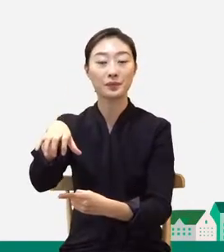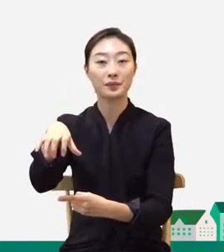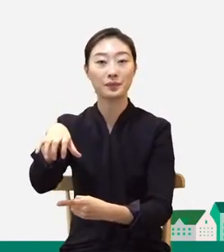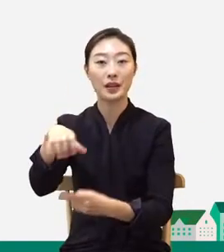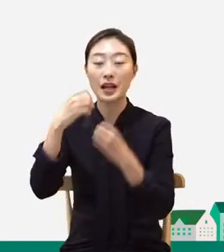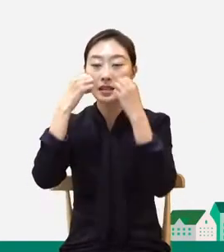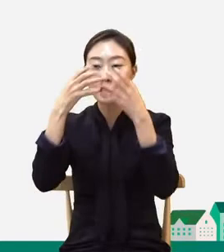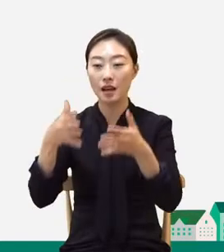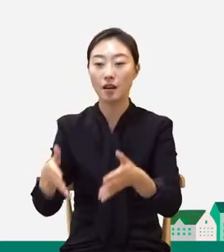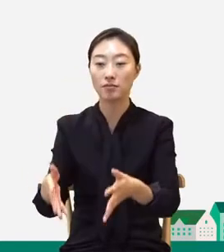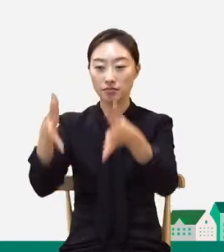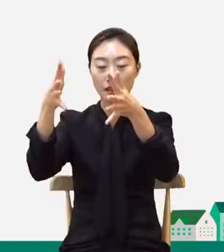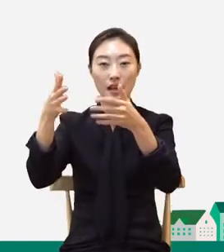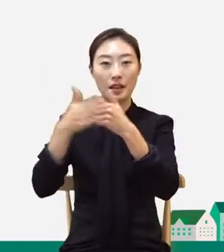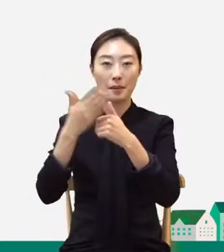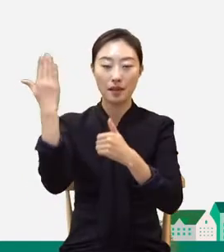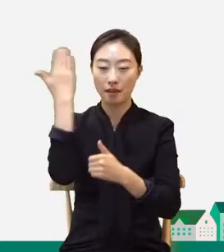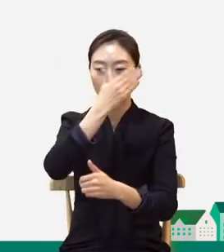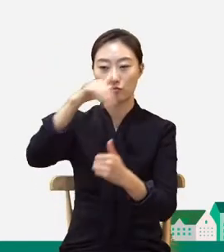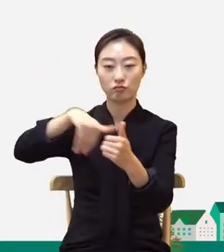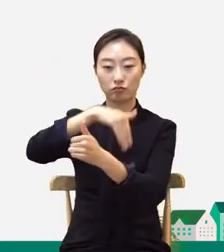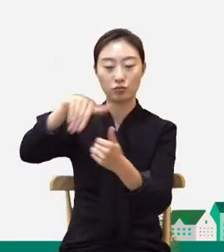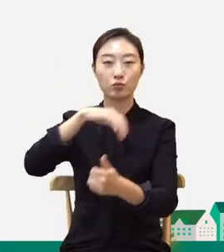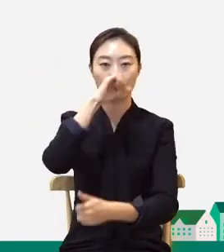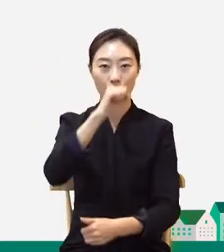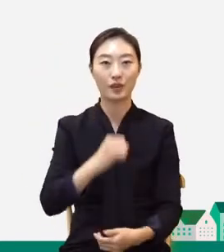굉장히 깨끗하고 쾌적합니다.